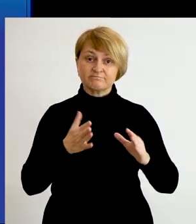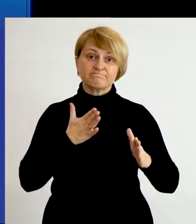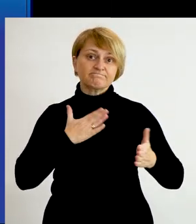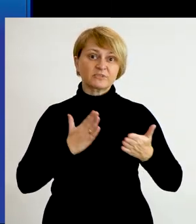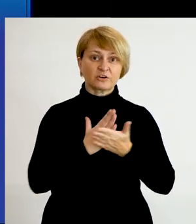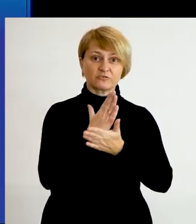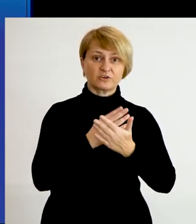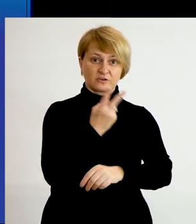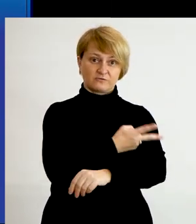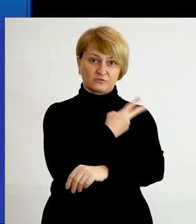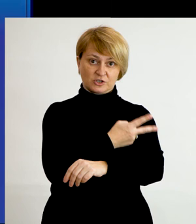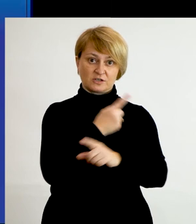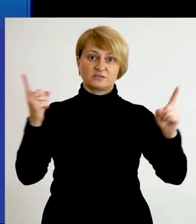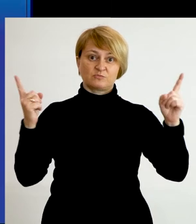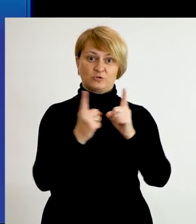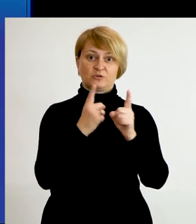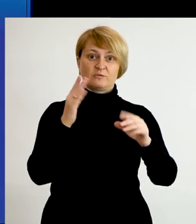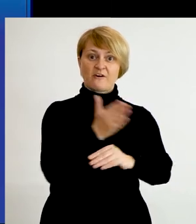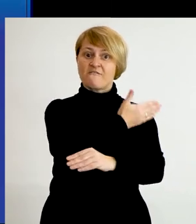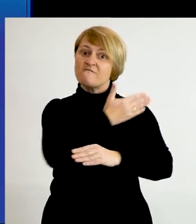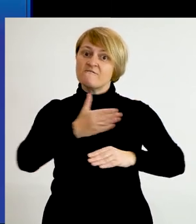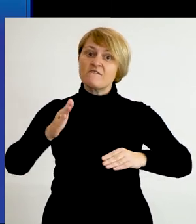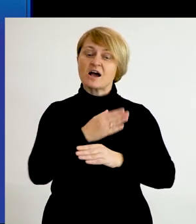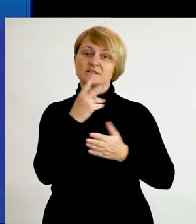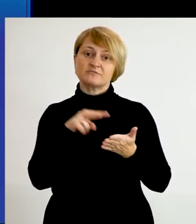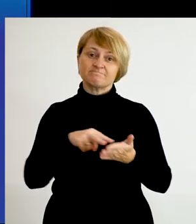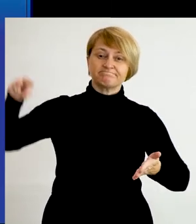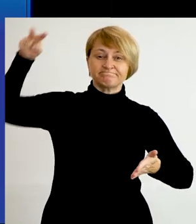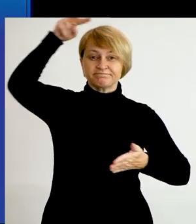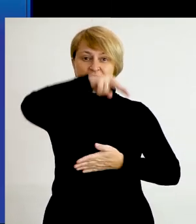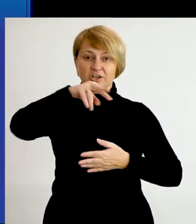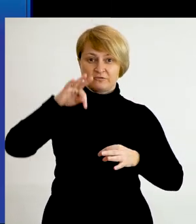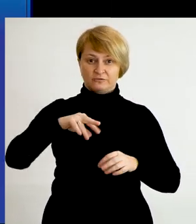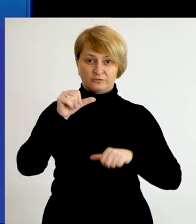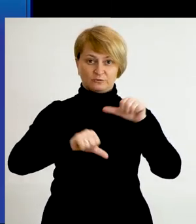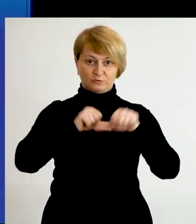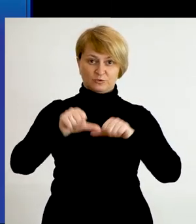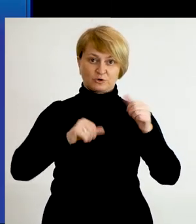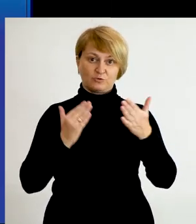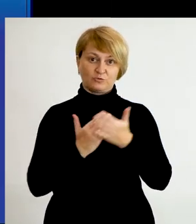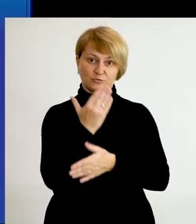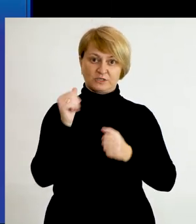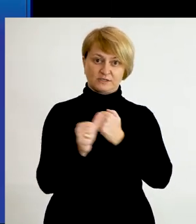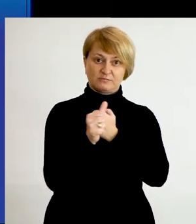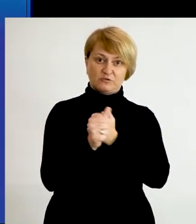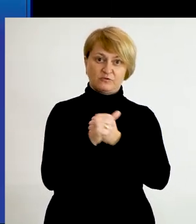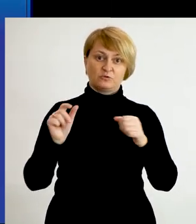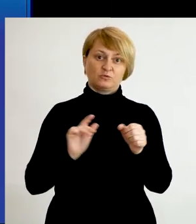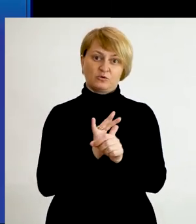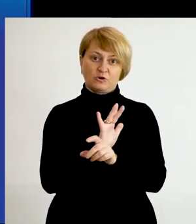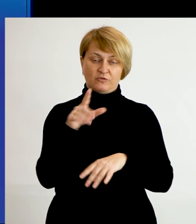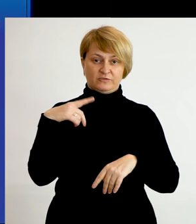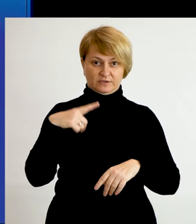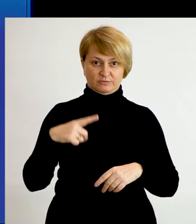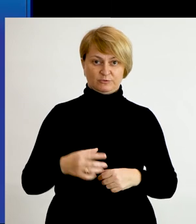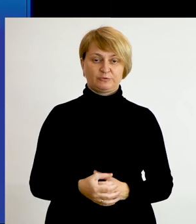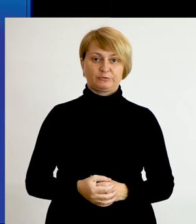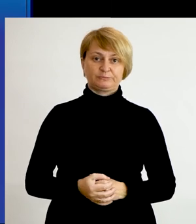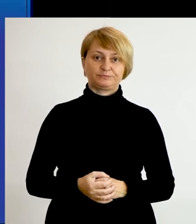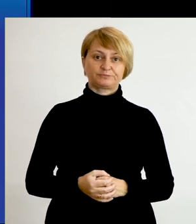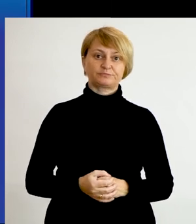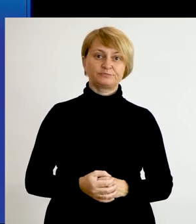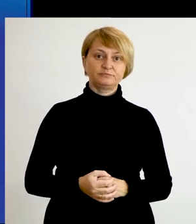że w czerwcu znowu spotkamy się na festiwalu skoków, którego w tym roku nie było przez COVID i inne obostrzenia.